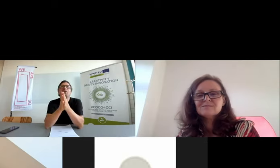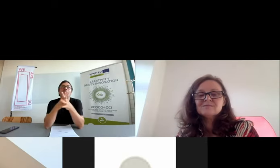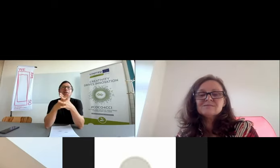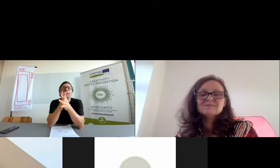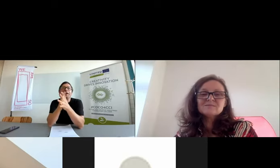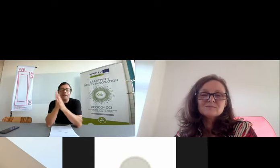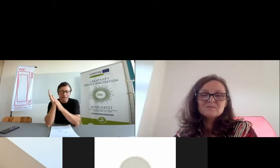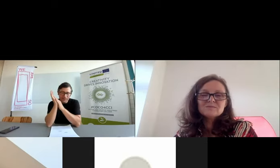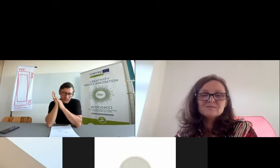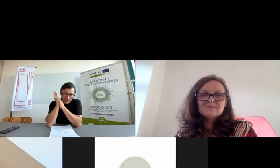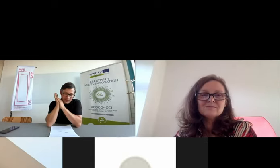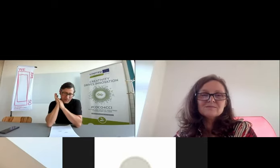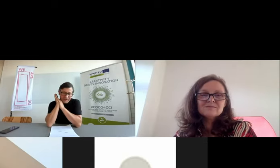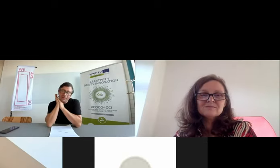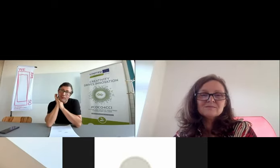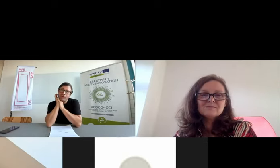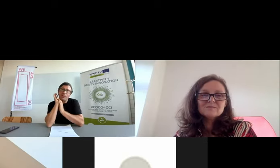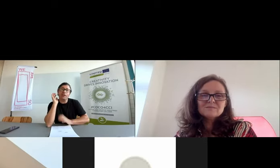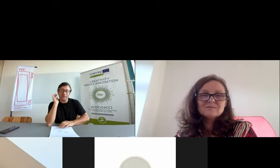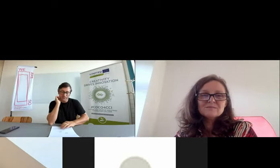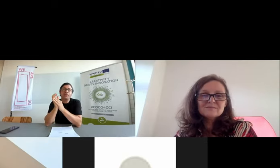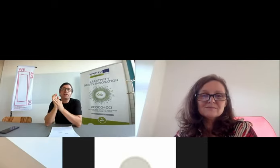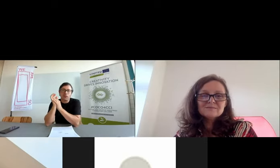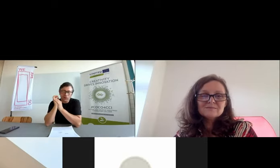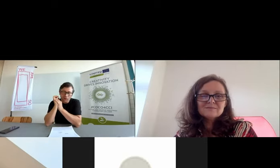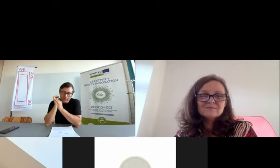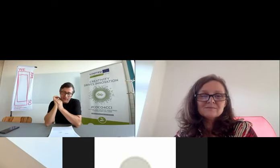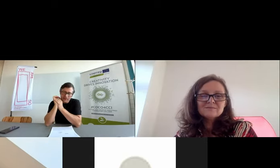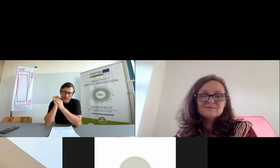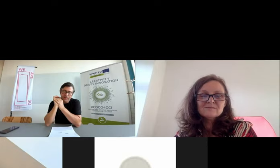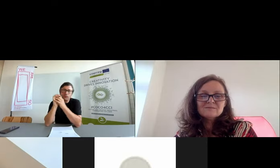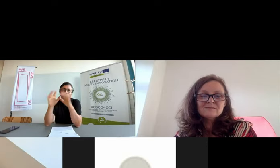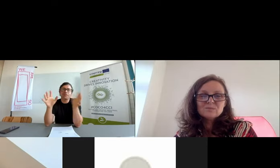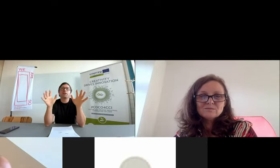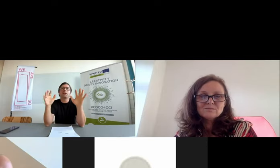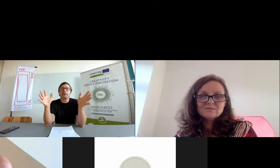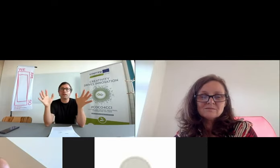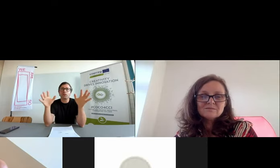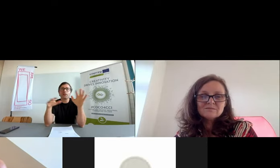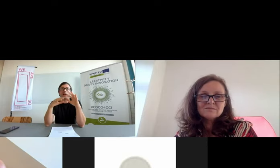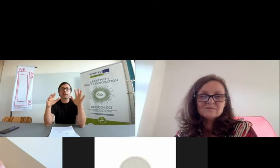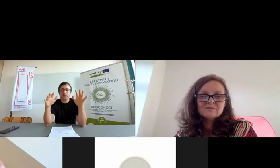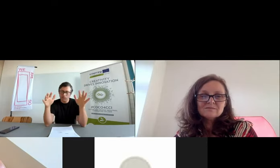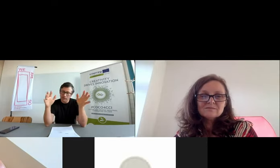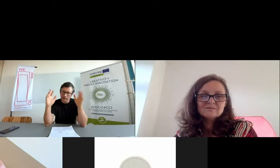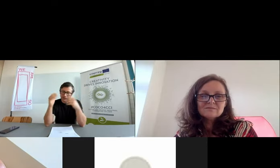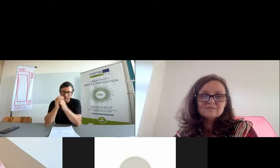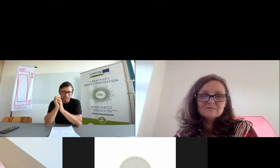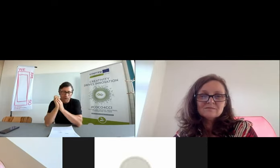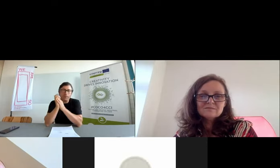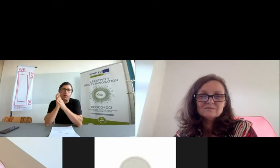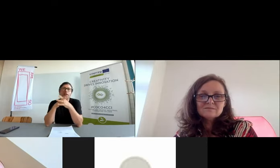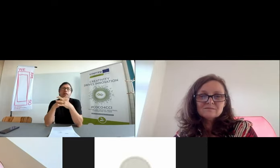Herzlich willkommen bei We Are So Additive, der heutigen Talkrunde rund um das Thema 3D-Druck in der Architektur, in